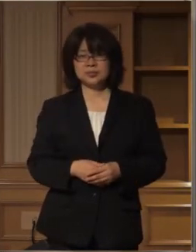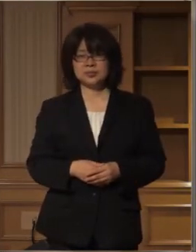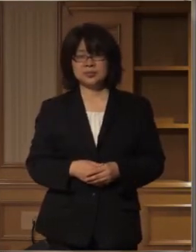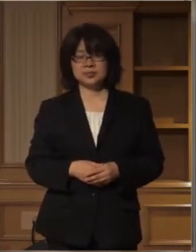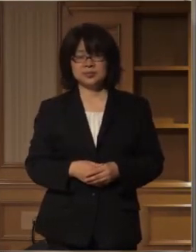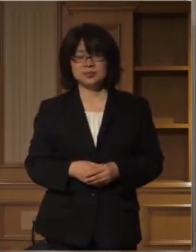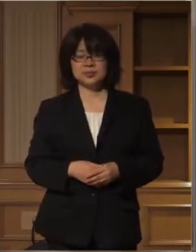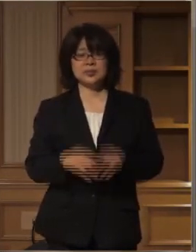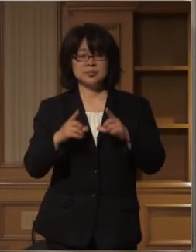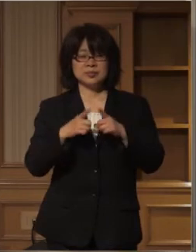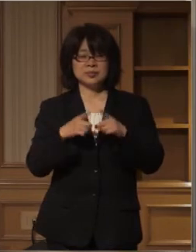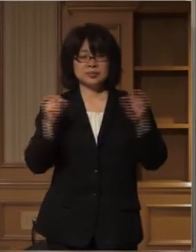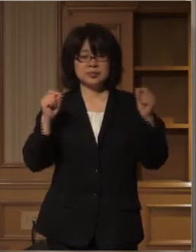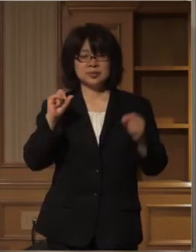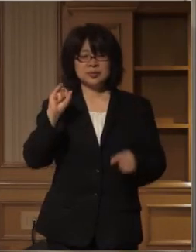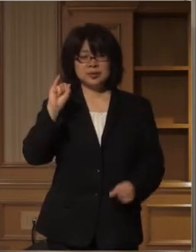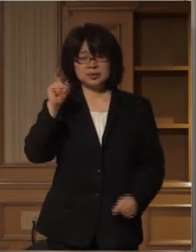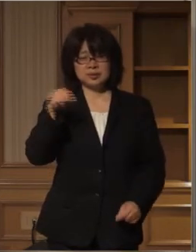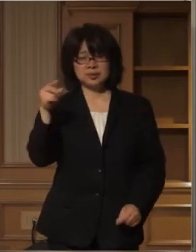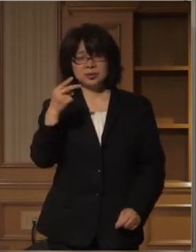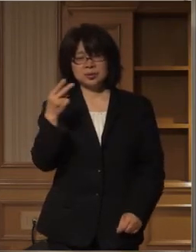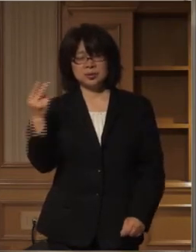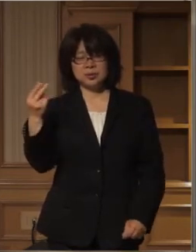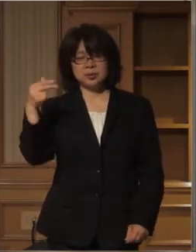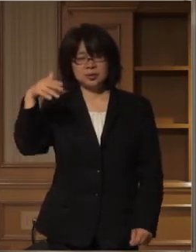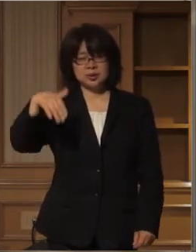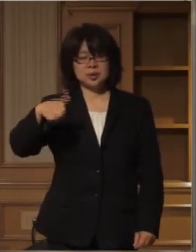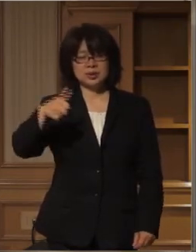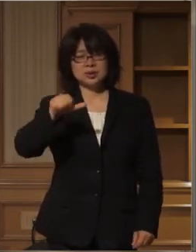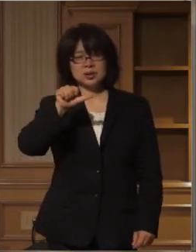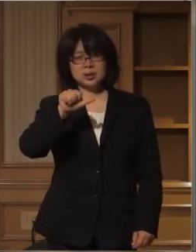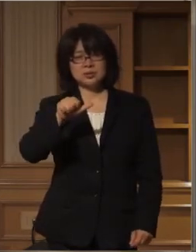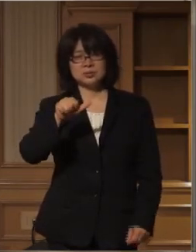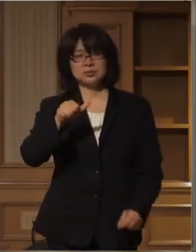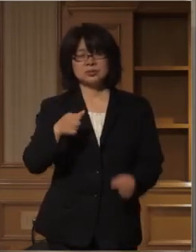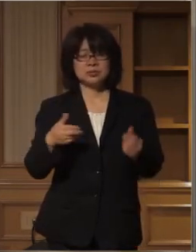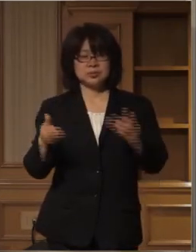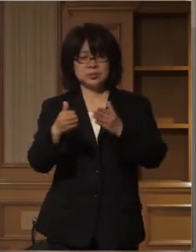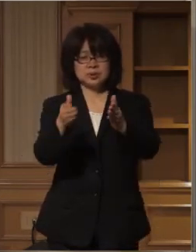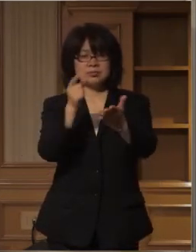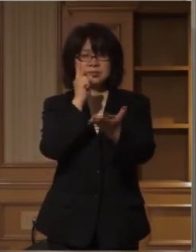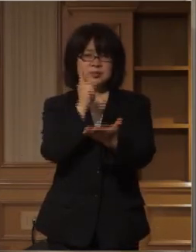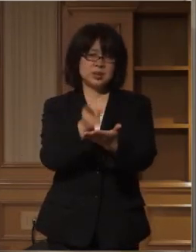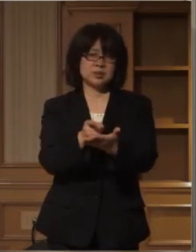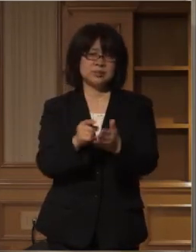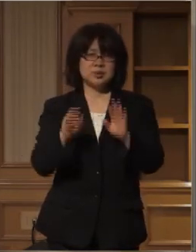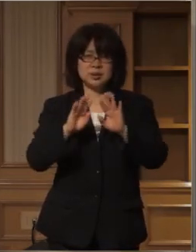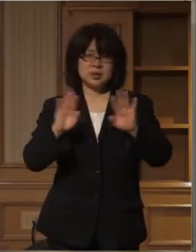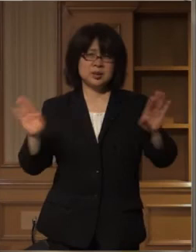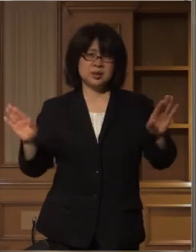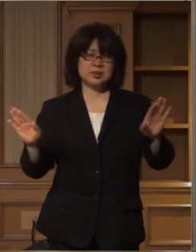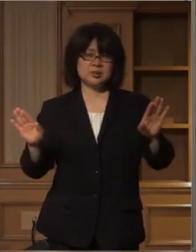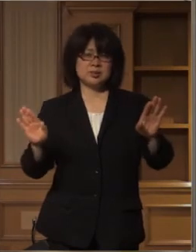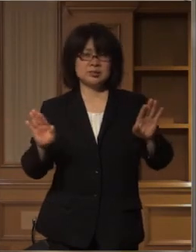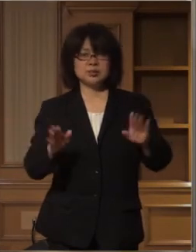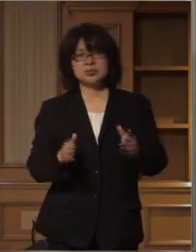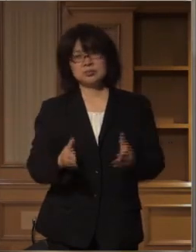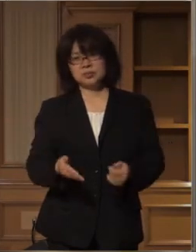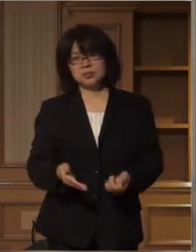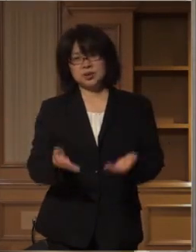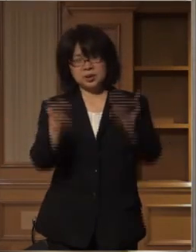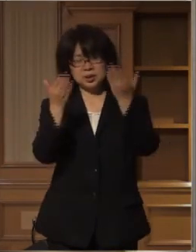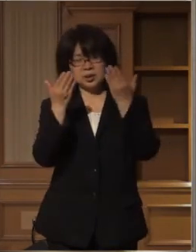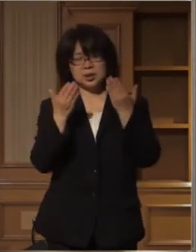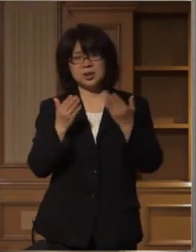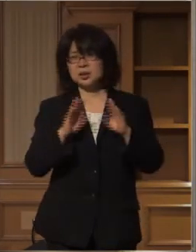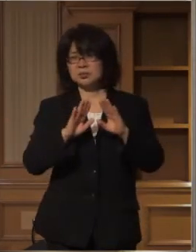はまさに見事に神様が語られた通りにこの道が開かれたんですね。これは別にインドネシアの話